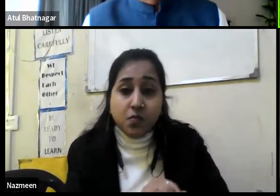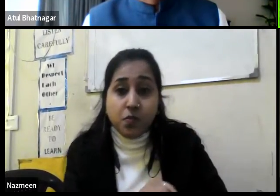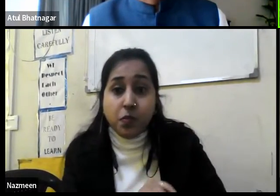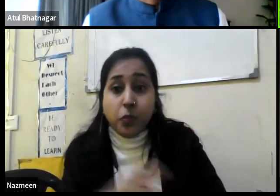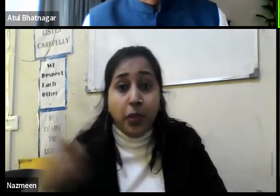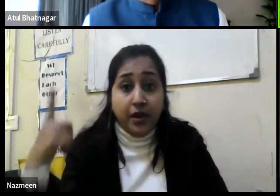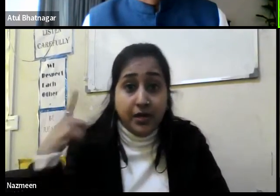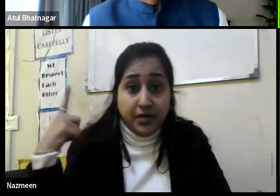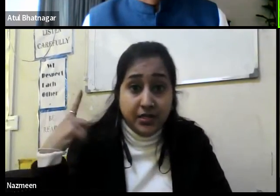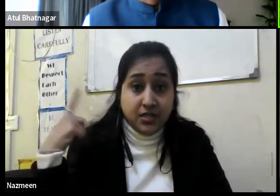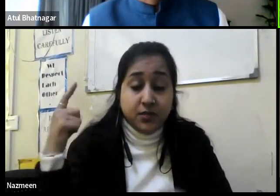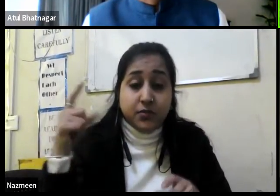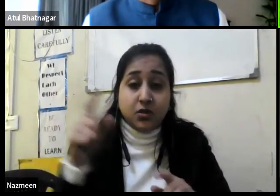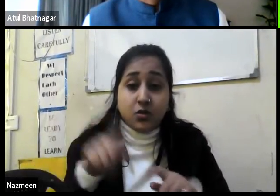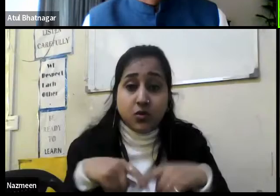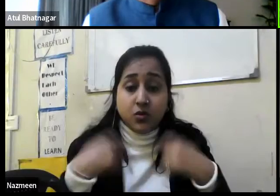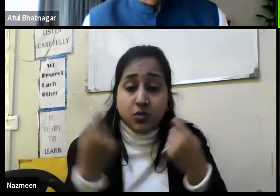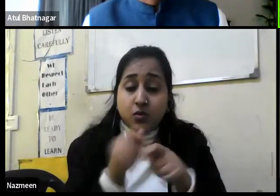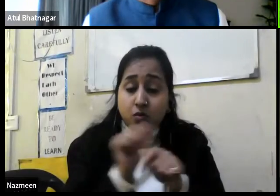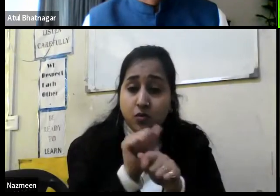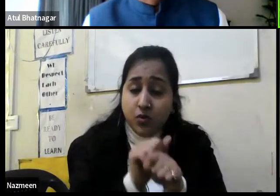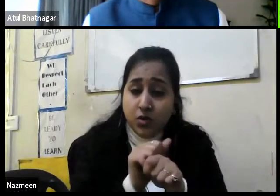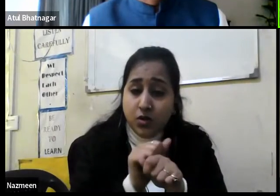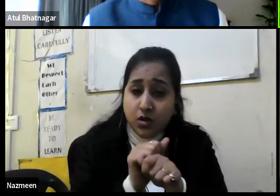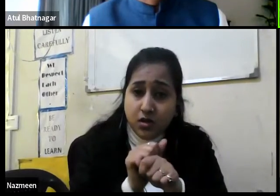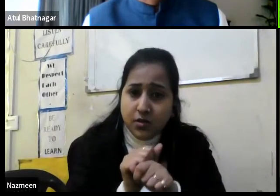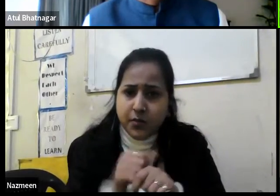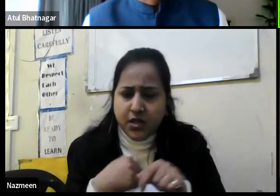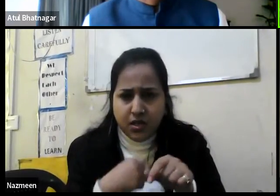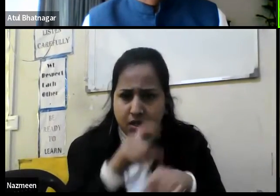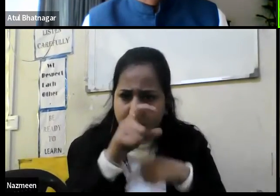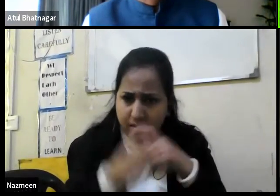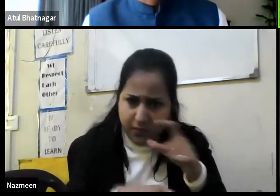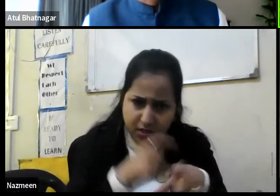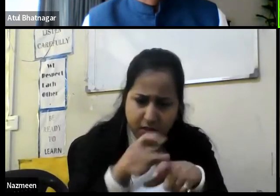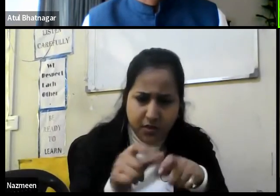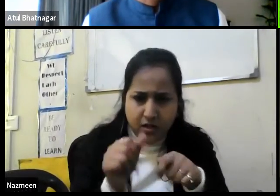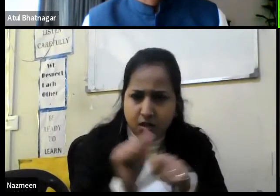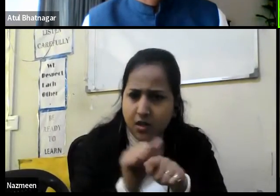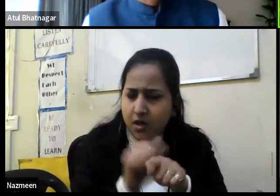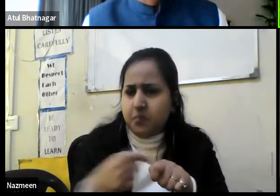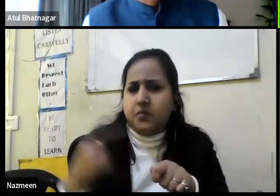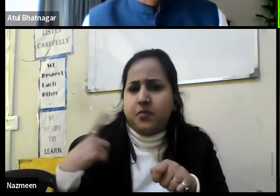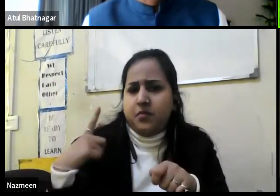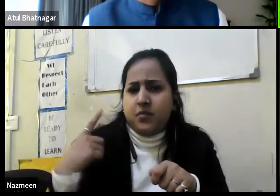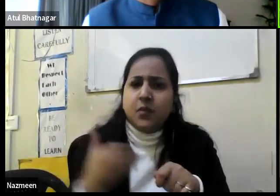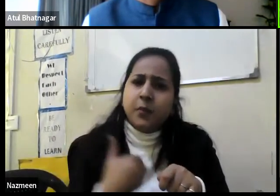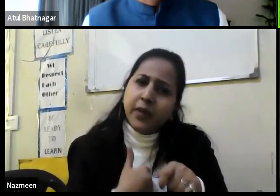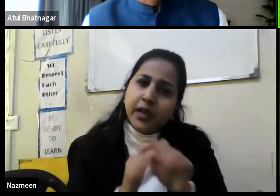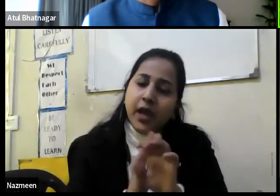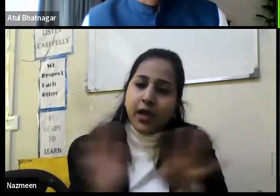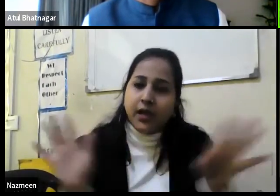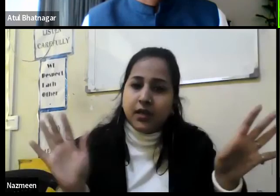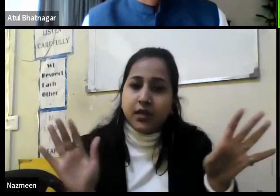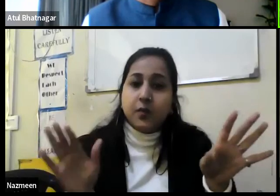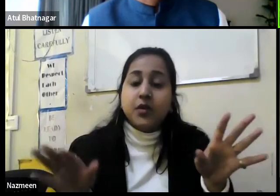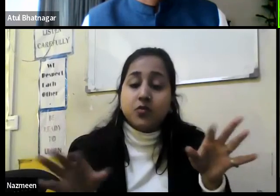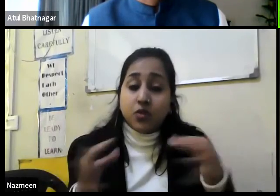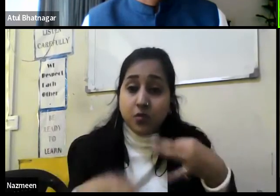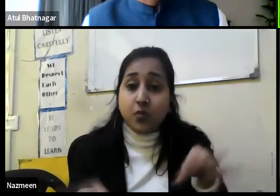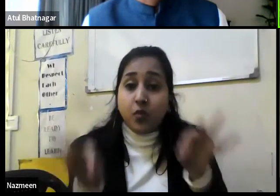लीडरशिप का जो रोल है, जैसे मेरी कंपनी में तो ये मेरा काम है और मैं उतना ही महत्व इसको दे रहा